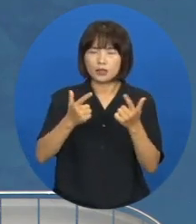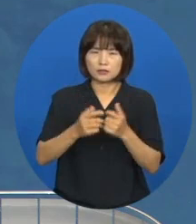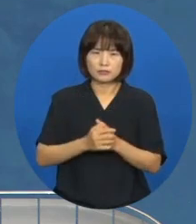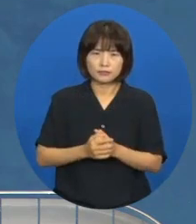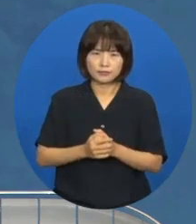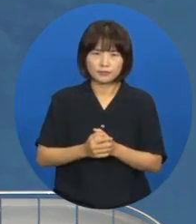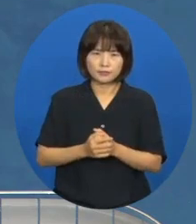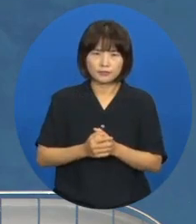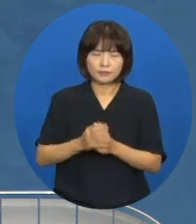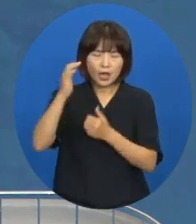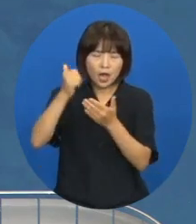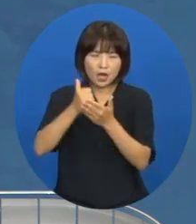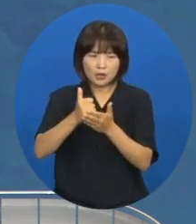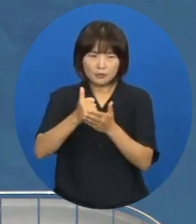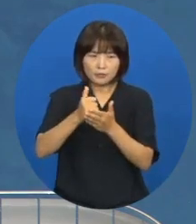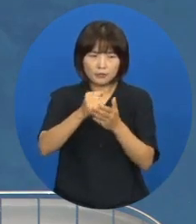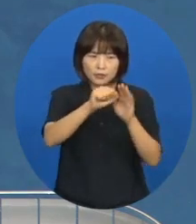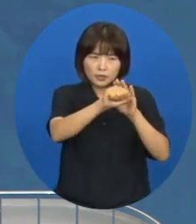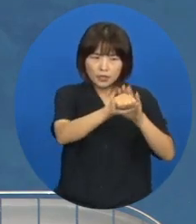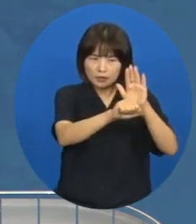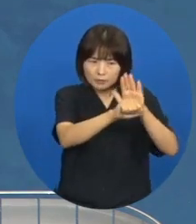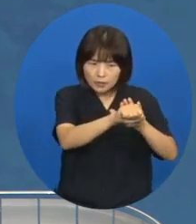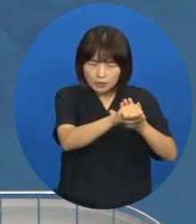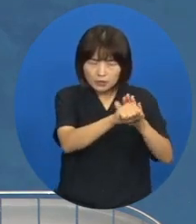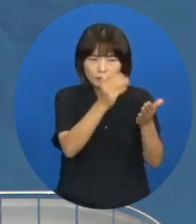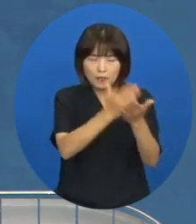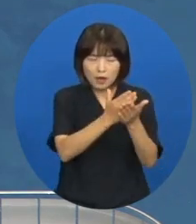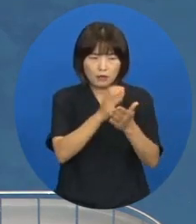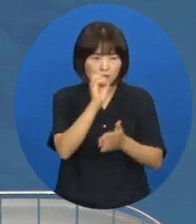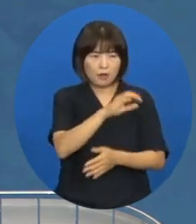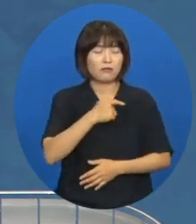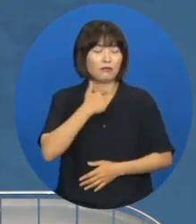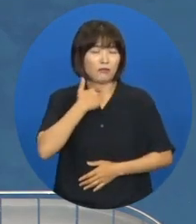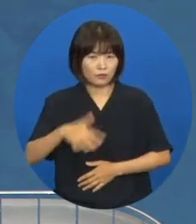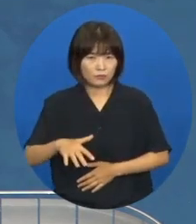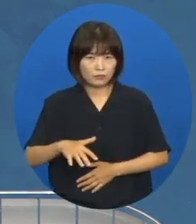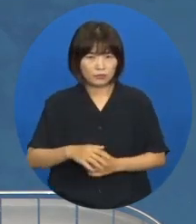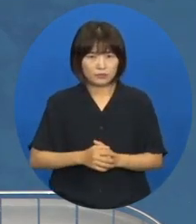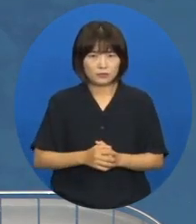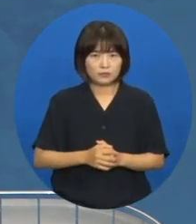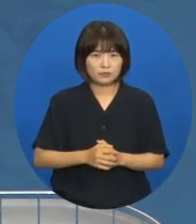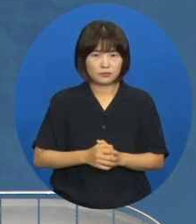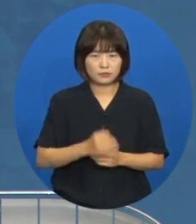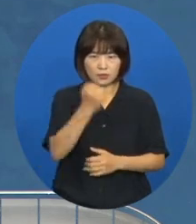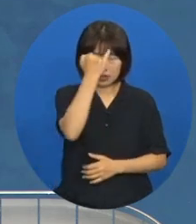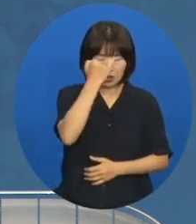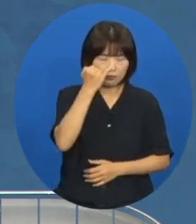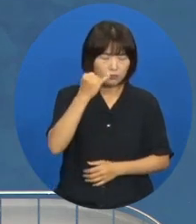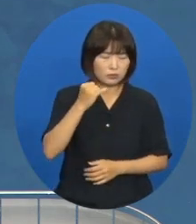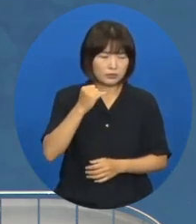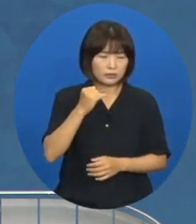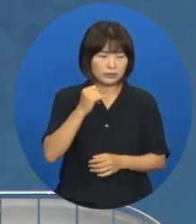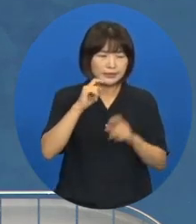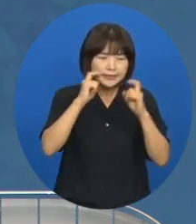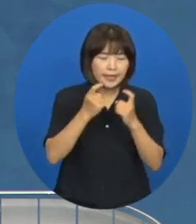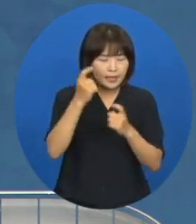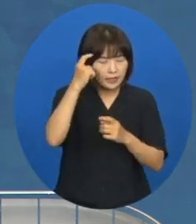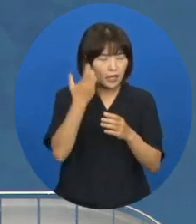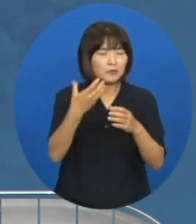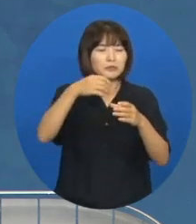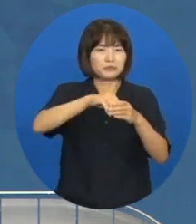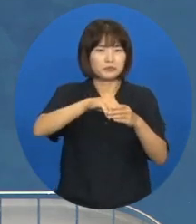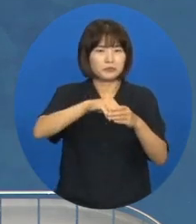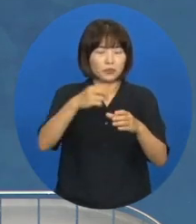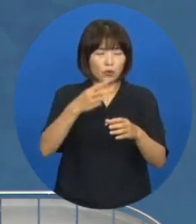아니에요. 하나님은 만지지도 말라 이런 표현을 안 쓰셨어요. 하와가 자기식대로 덧붙이는 거죠. 그리고 죽을까